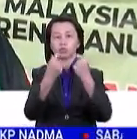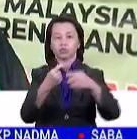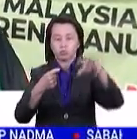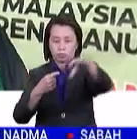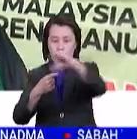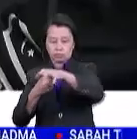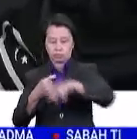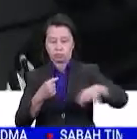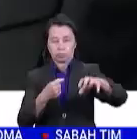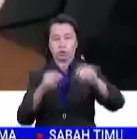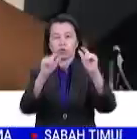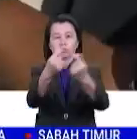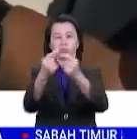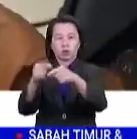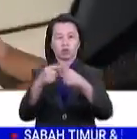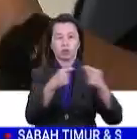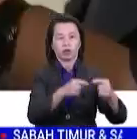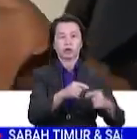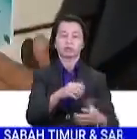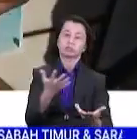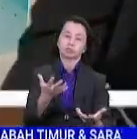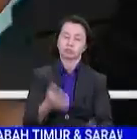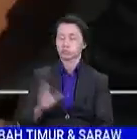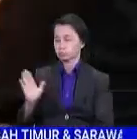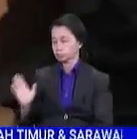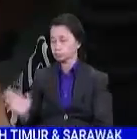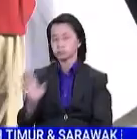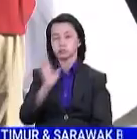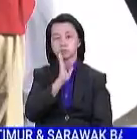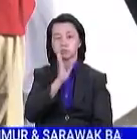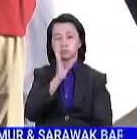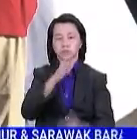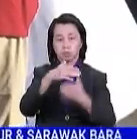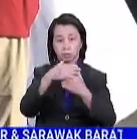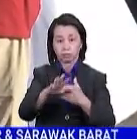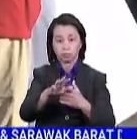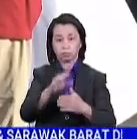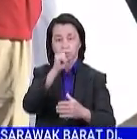kumpulan ataupun grup. Beliau berkata demikian